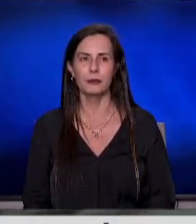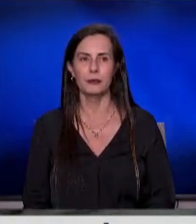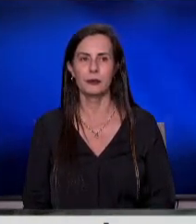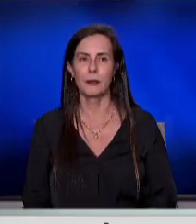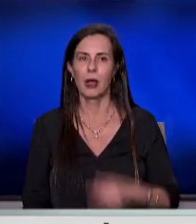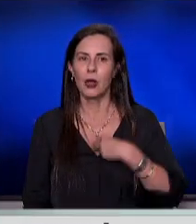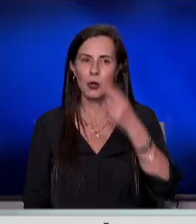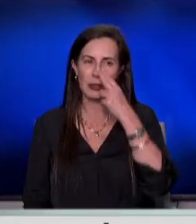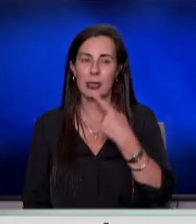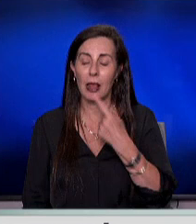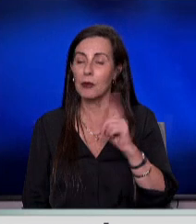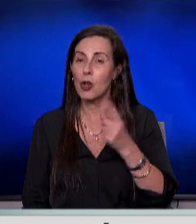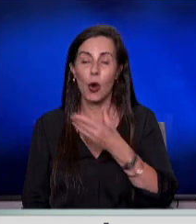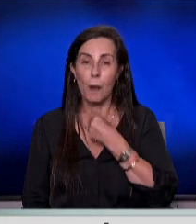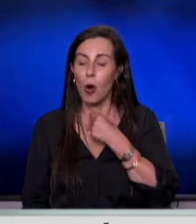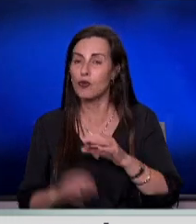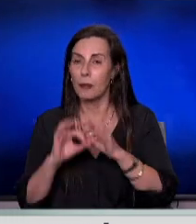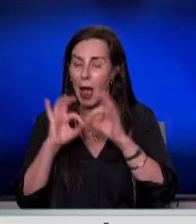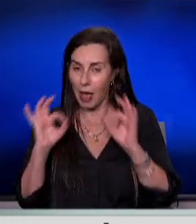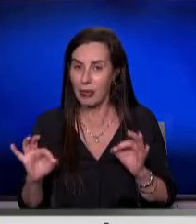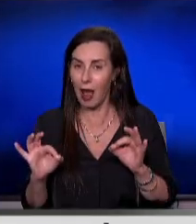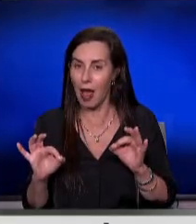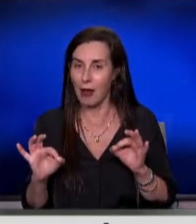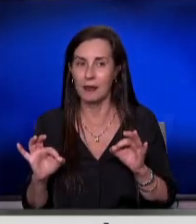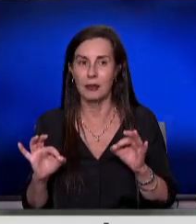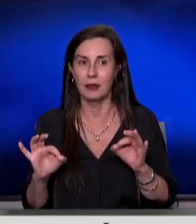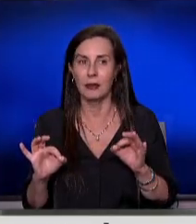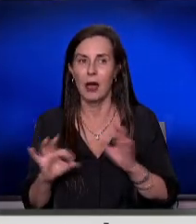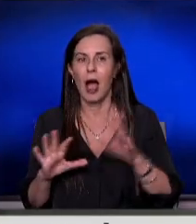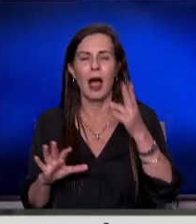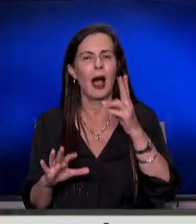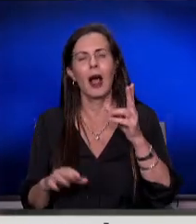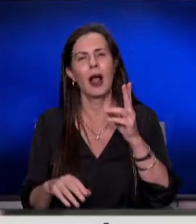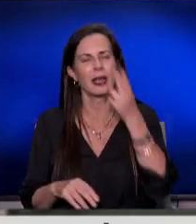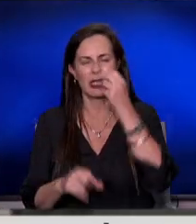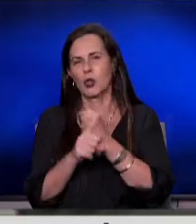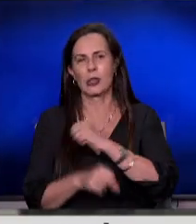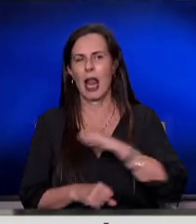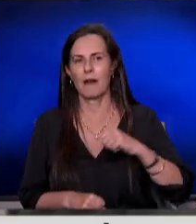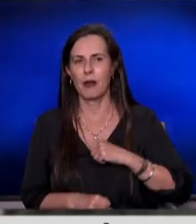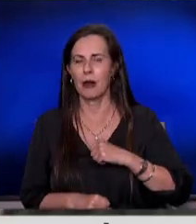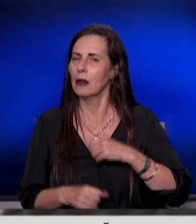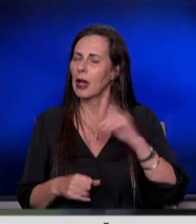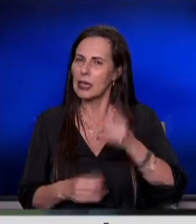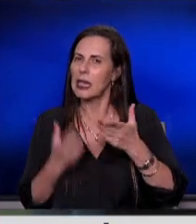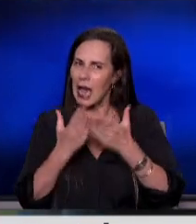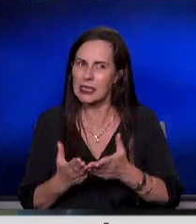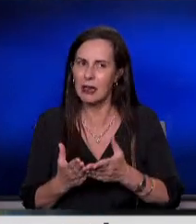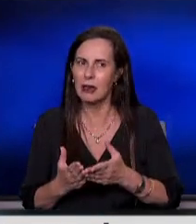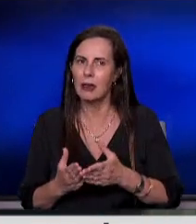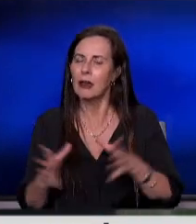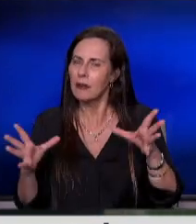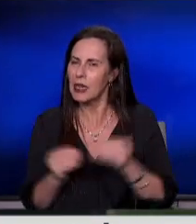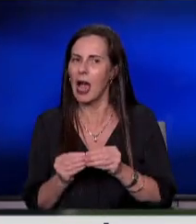שאנחנו מנסים להגיד לכל מרחוק שמגיע בהתחלת הדרך, אל תנסה לעשות את זה לבד. קח את העזרה הזאת ותלך איתה,